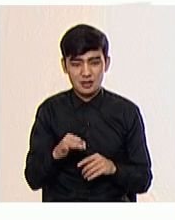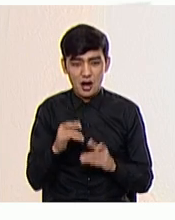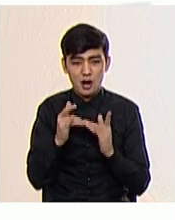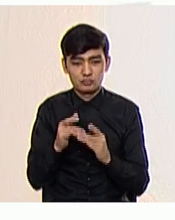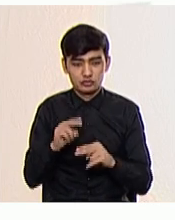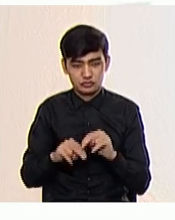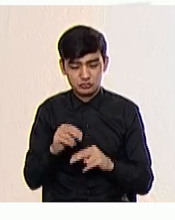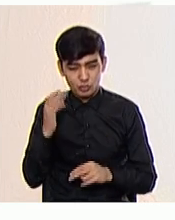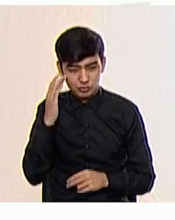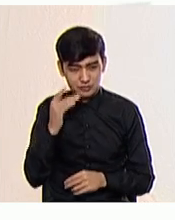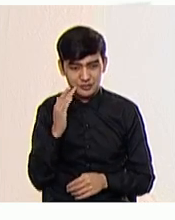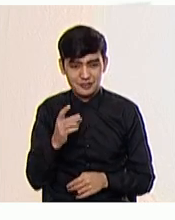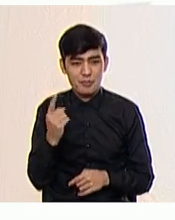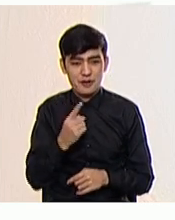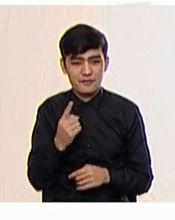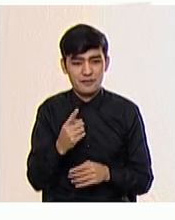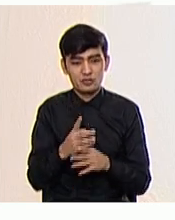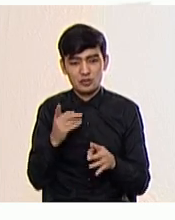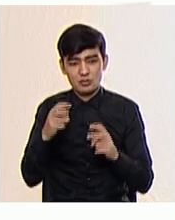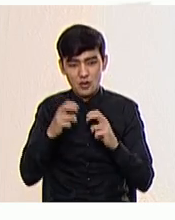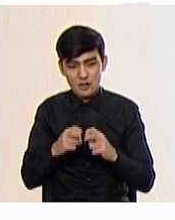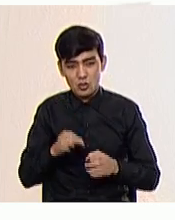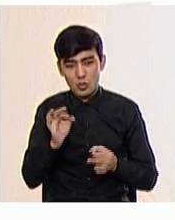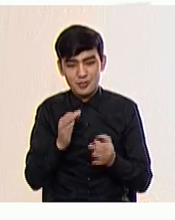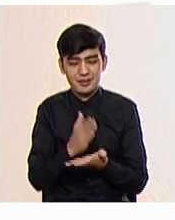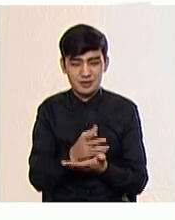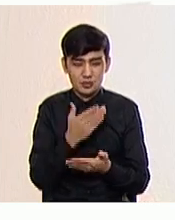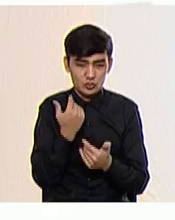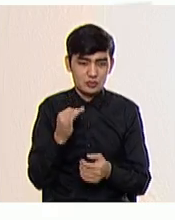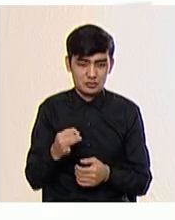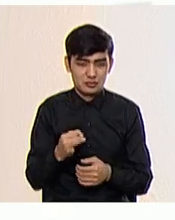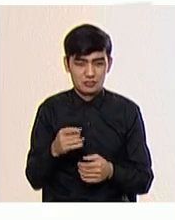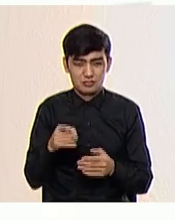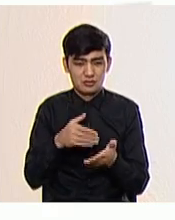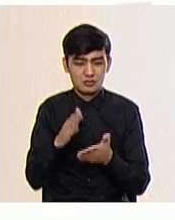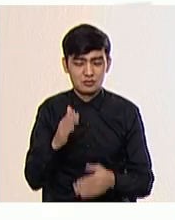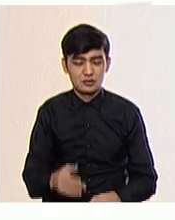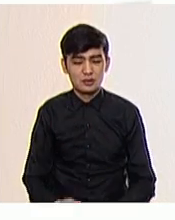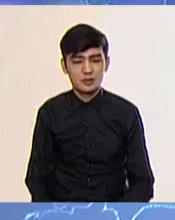просит. Это, во-первых, проверить по нормативу. Я так вижу, что не пройдет.